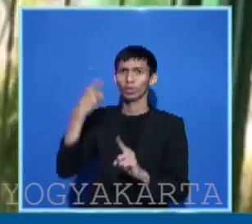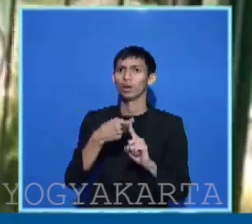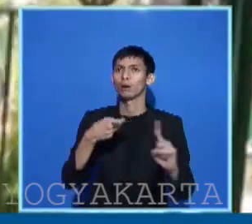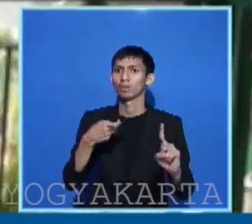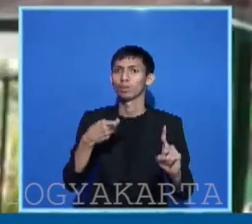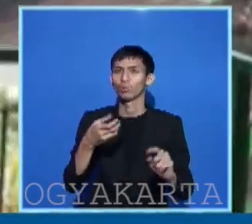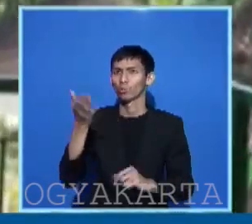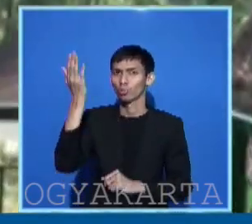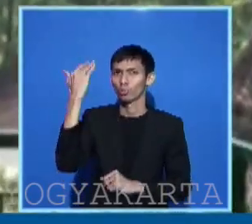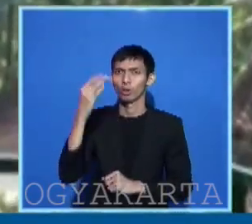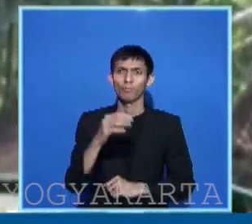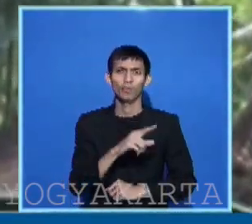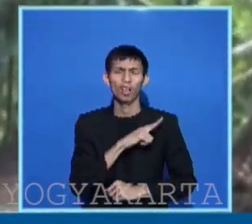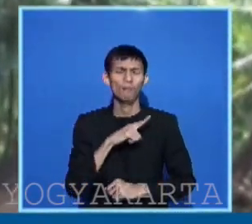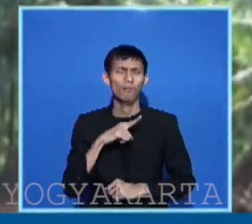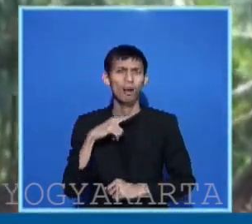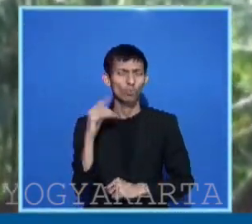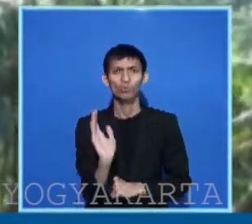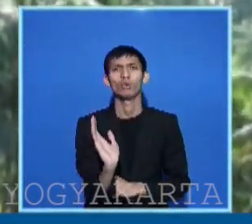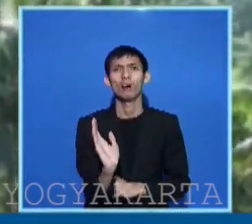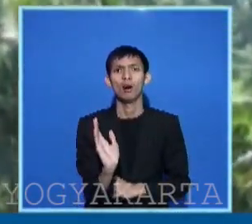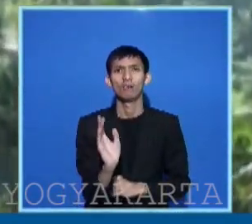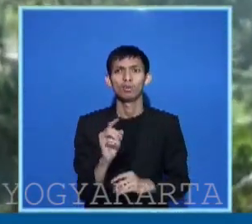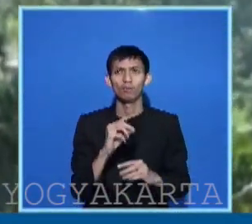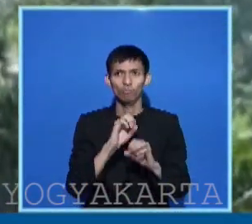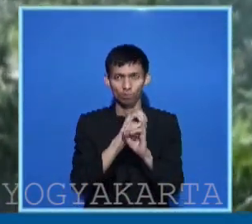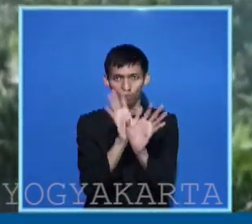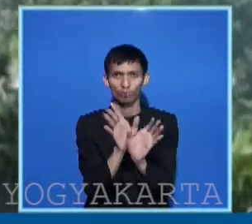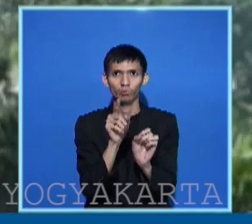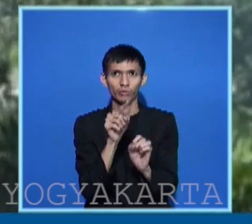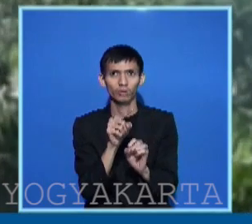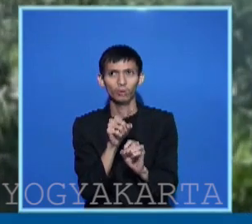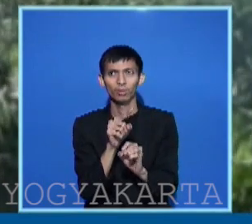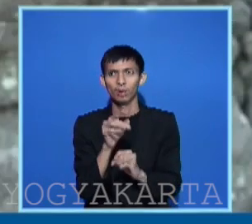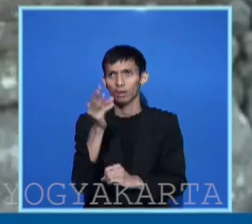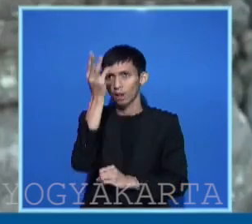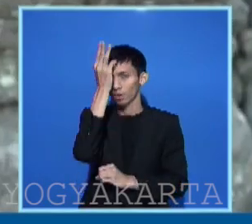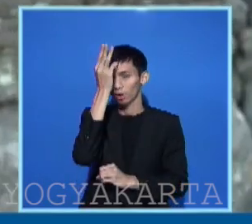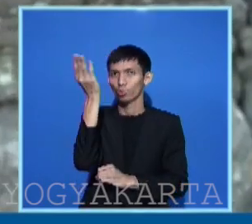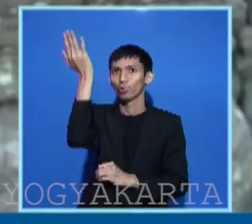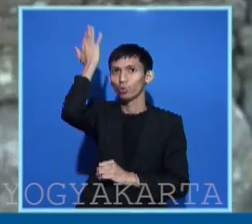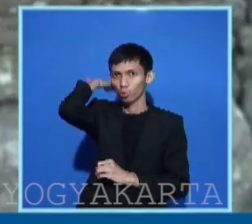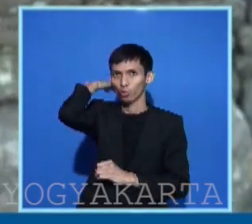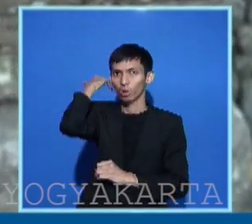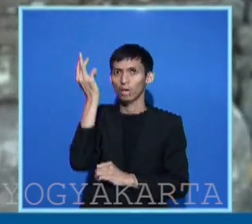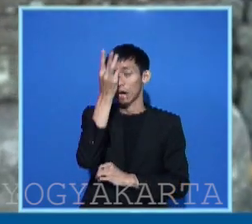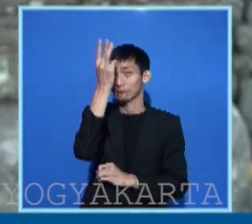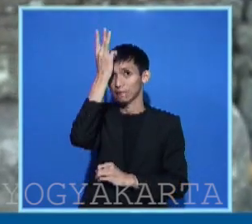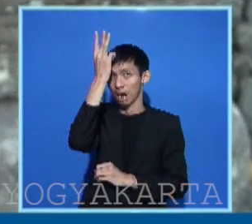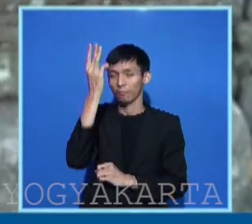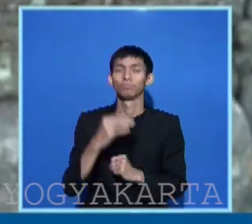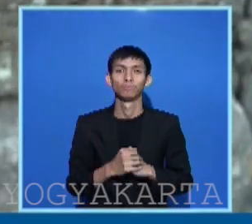situs Candi meniko wonten peralambang Suryo Majapahit ingkang Dados lambang wirunggan Kedaton Agung Mojopahit naliko zaman